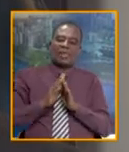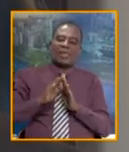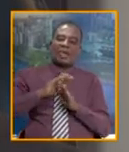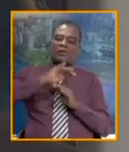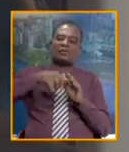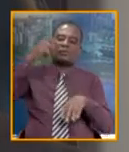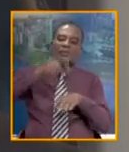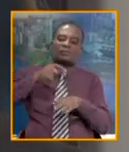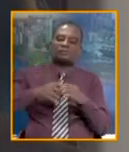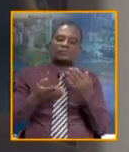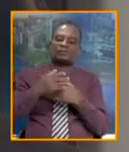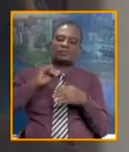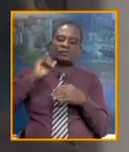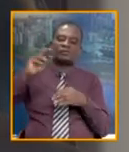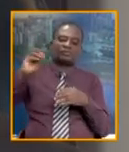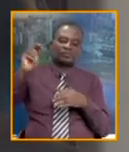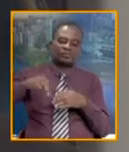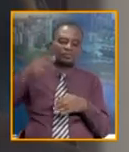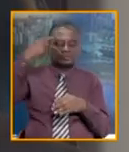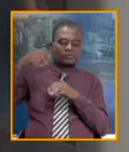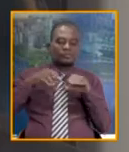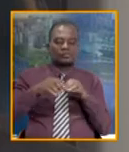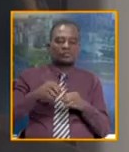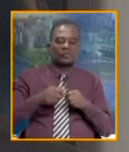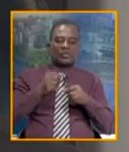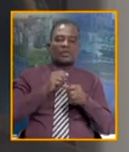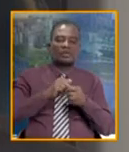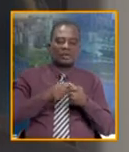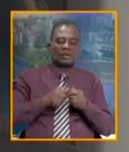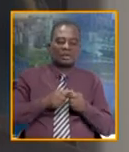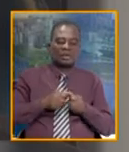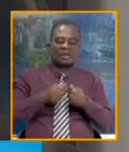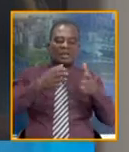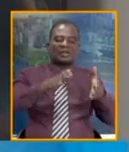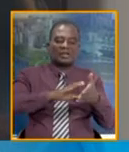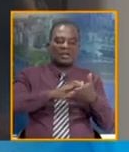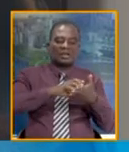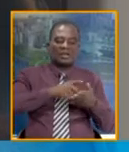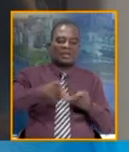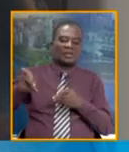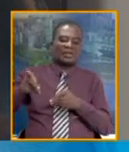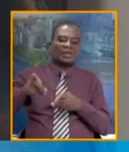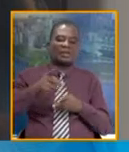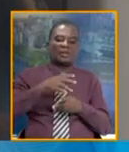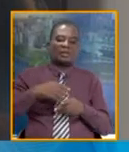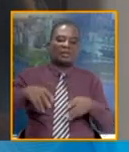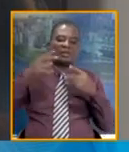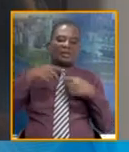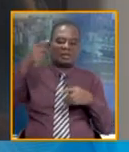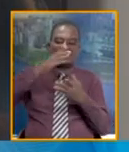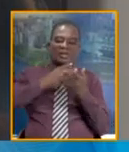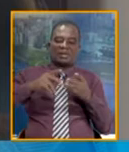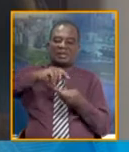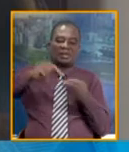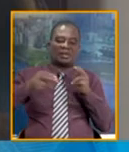tous les temps par l'OIM pour établir des laissez-passer, pour intervenir, pour prendre en charge un certain nombre